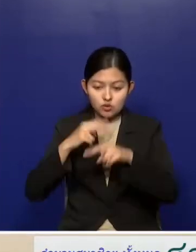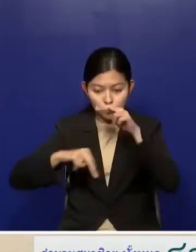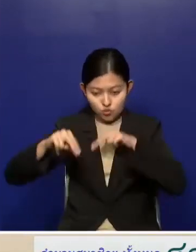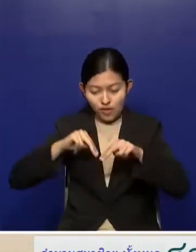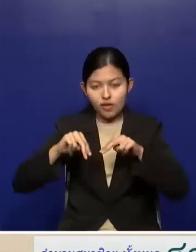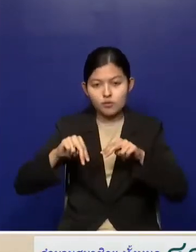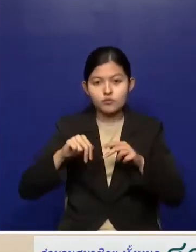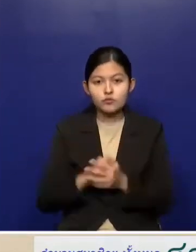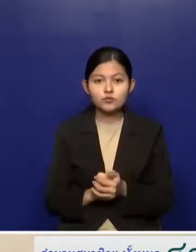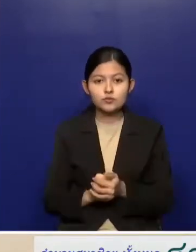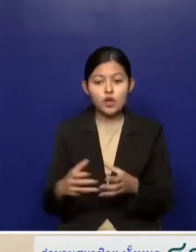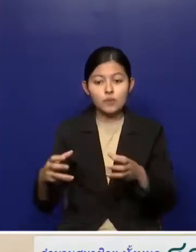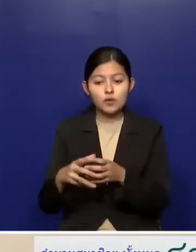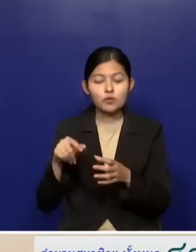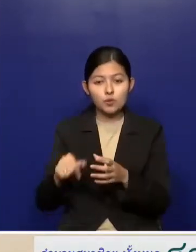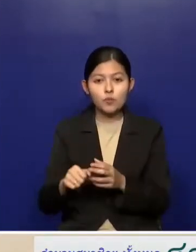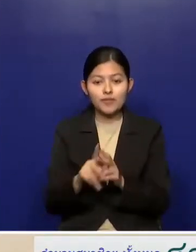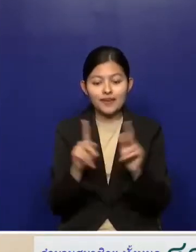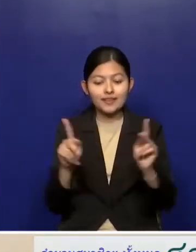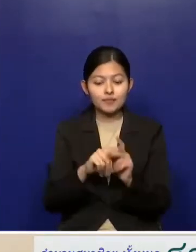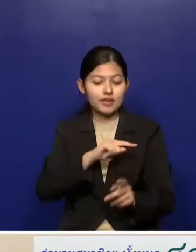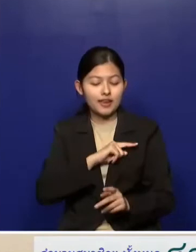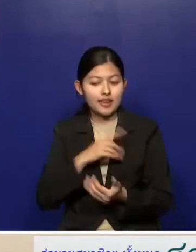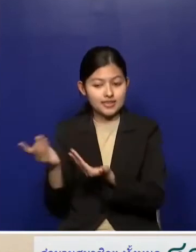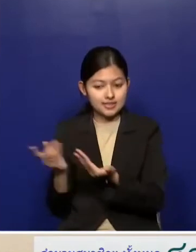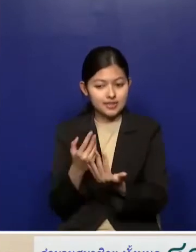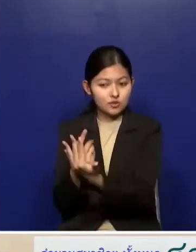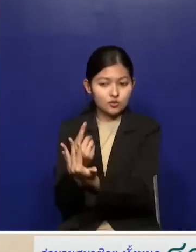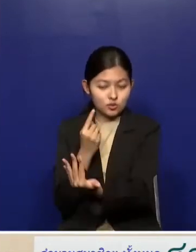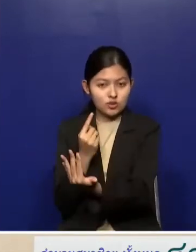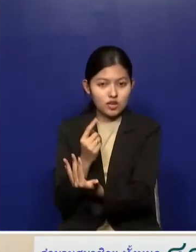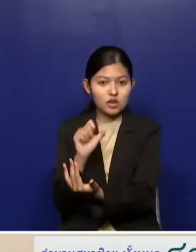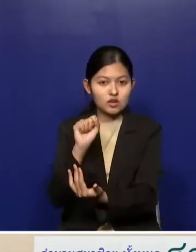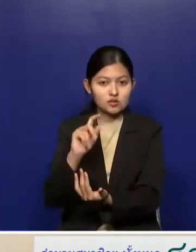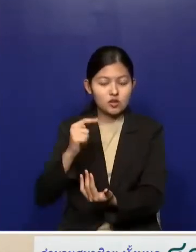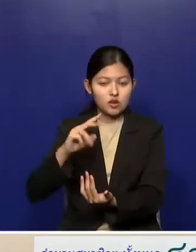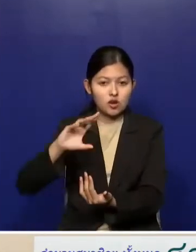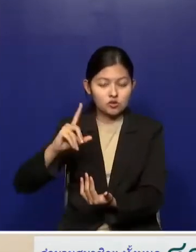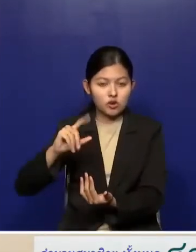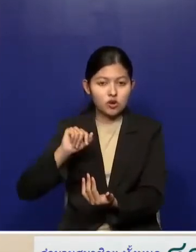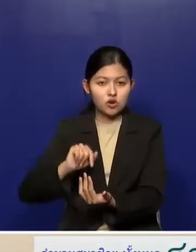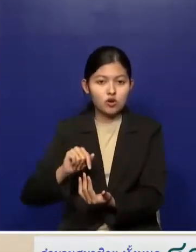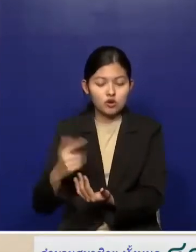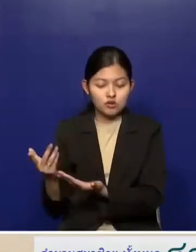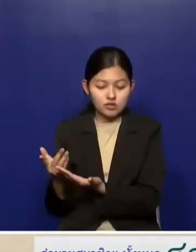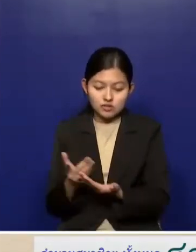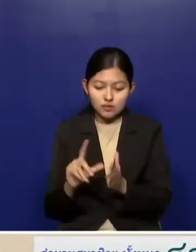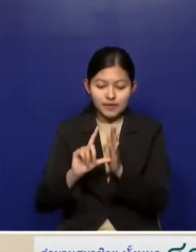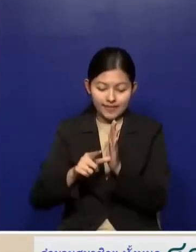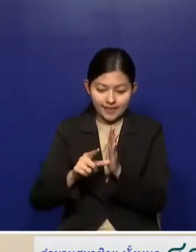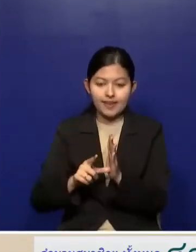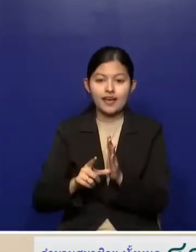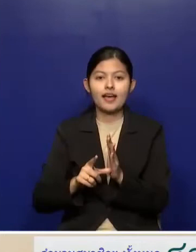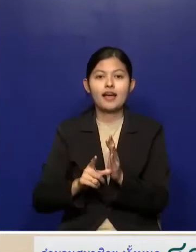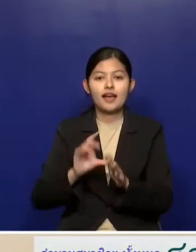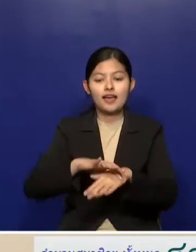ในการทำงานของกธิการเราก็ได้เรีนเชินตัวแทนของสอธอนอชอตั้งแต่ท่าน definitely at the DOPแล้็มกมหมายตำ